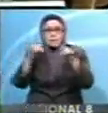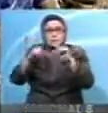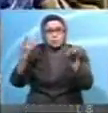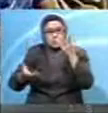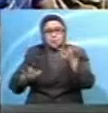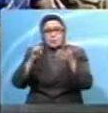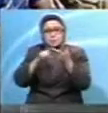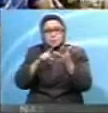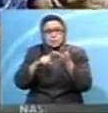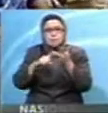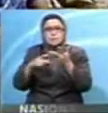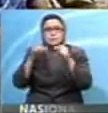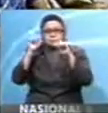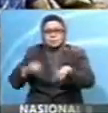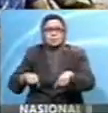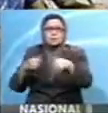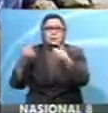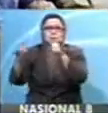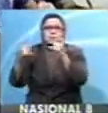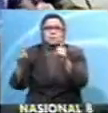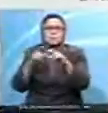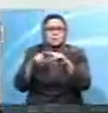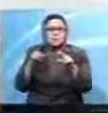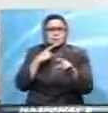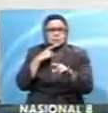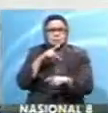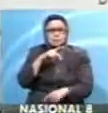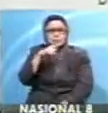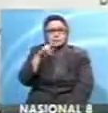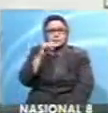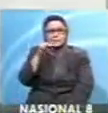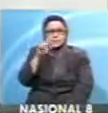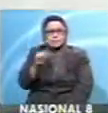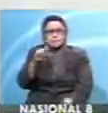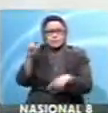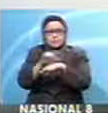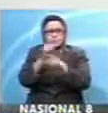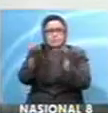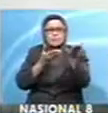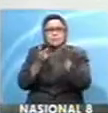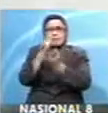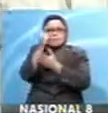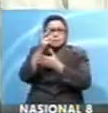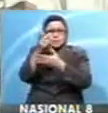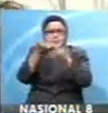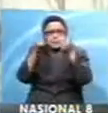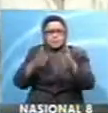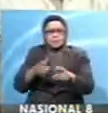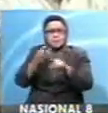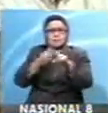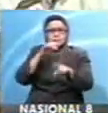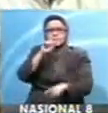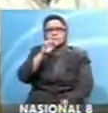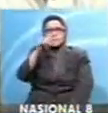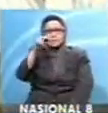diturunkan selain Ronaldinho pkns FC tidak menggunakan ke-42 pemain Argentina dan seorang pemain tengah dari